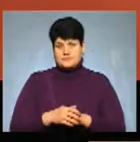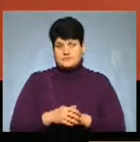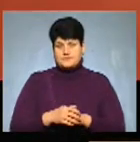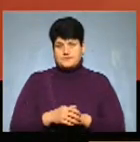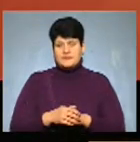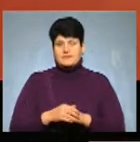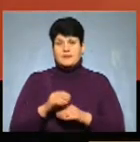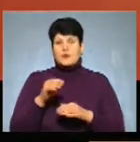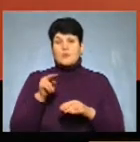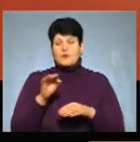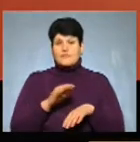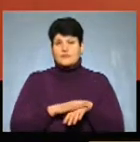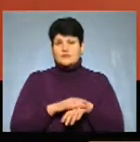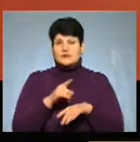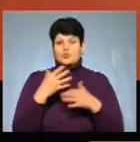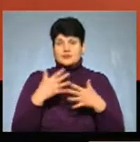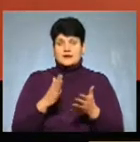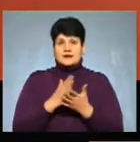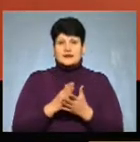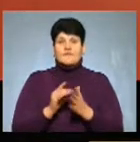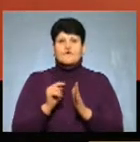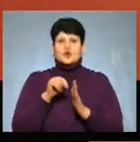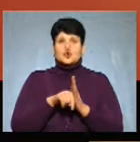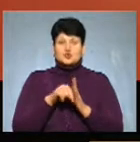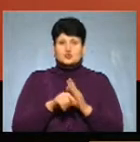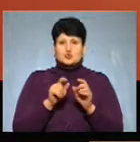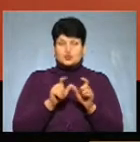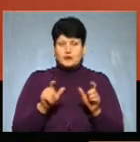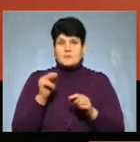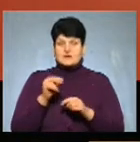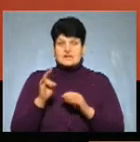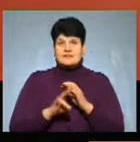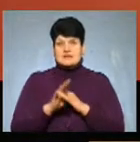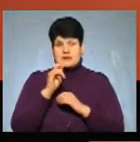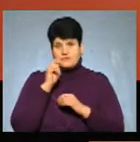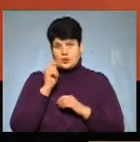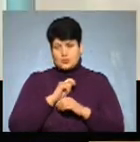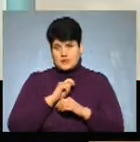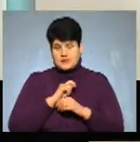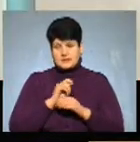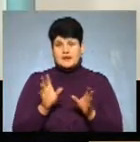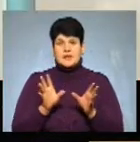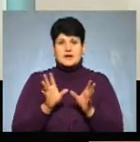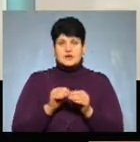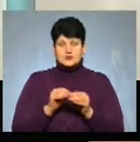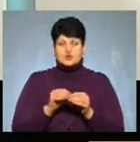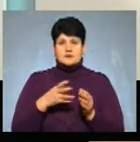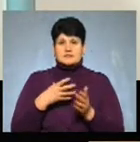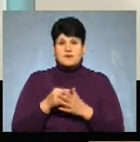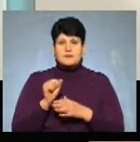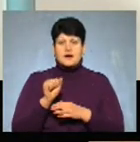Тобто, де-факто, вони вже знаходяться в структурі Православної церкви України разом із